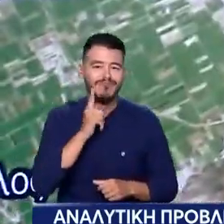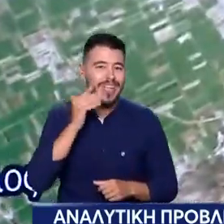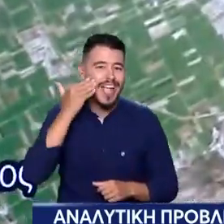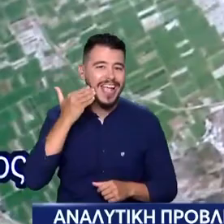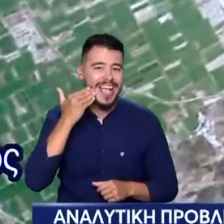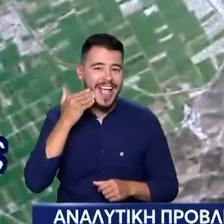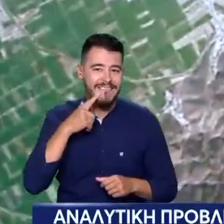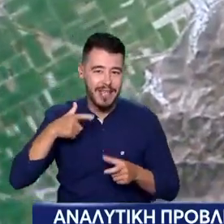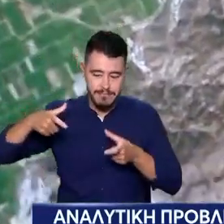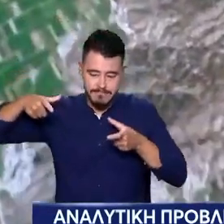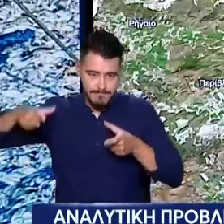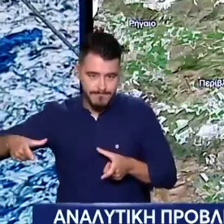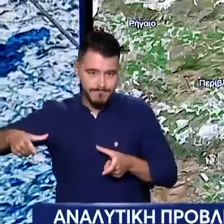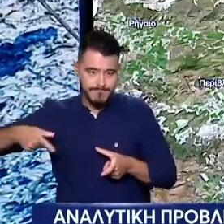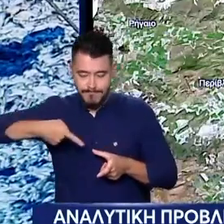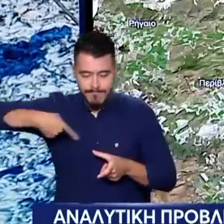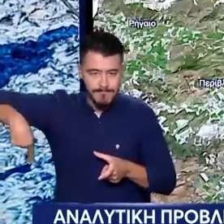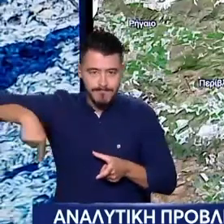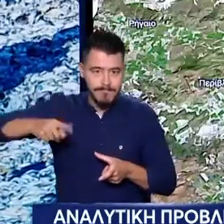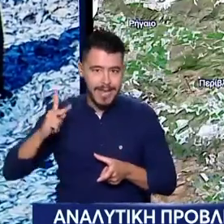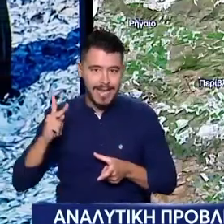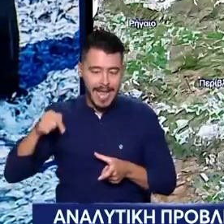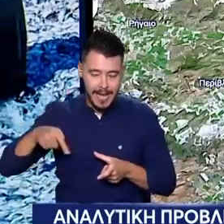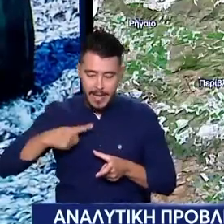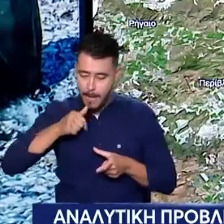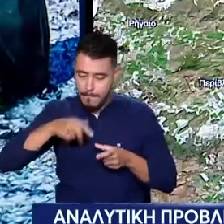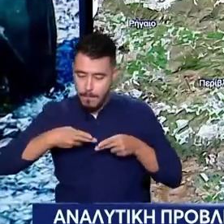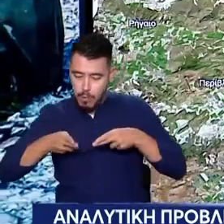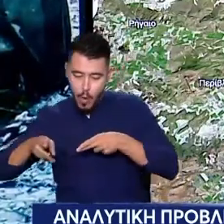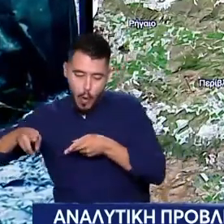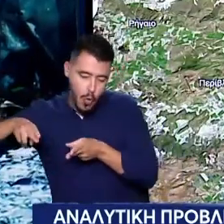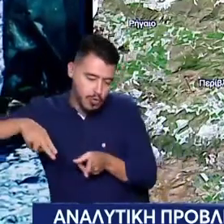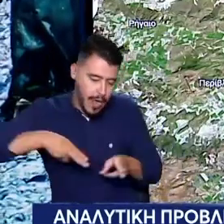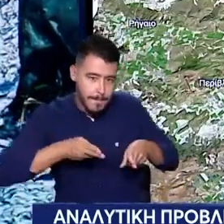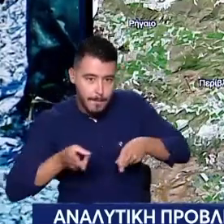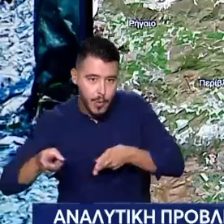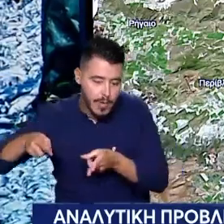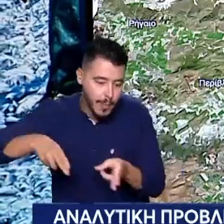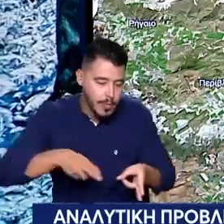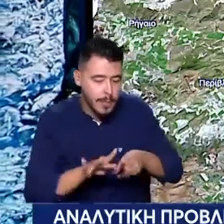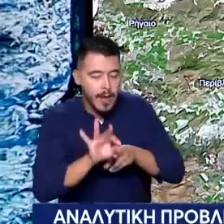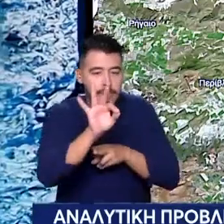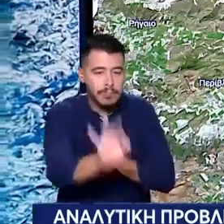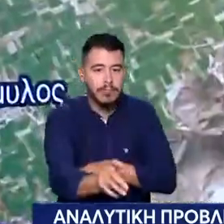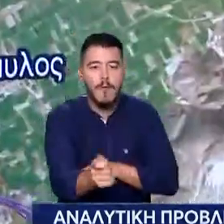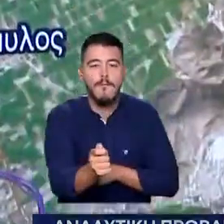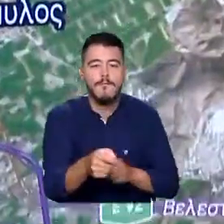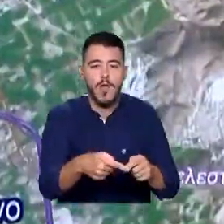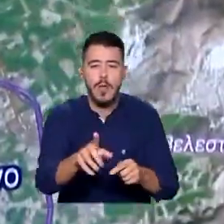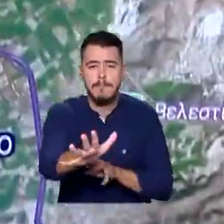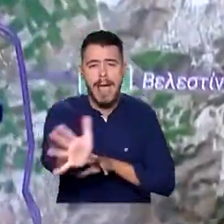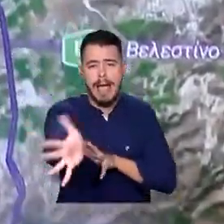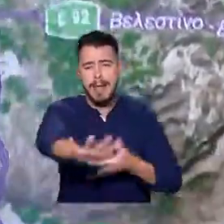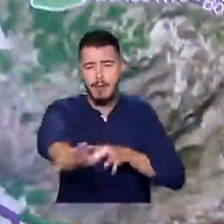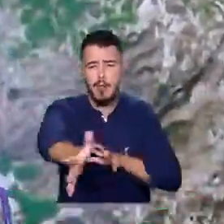κάνει αυτή τη διαδρομή για να φτάσει μέχρι το λιμάνι του Βόλου. Θα το σχεδιάσω περίπου όπως είναι, δεν είναι ακριβώς έτσι, αλλά κάπως